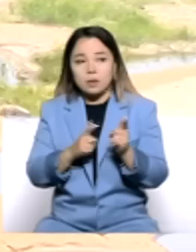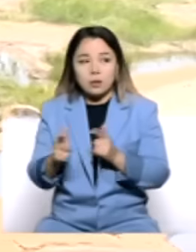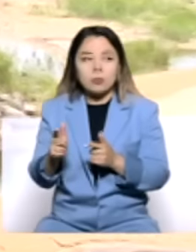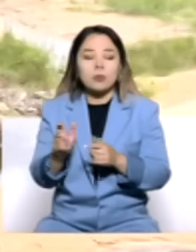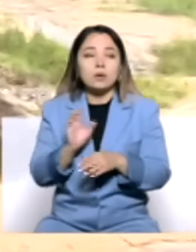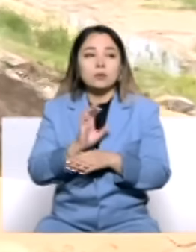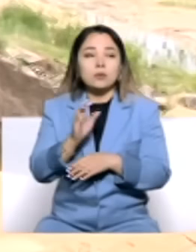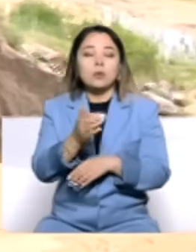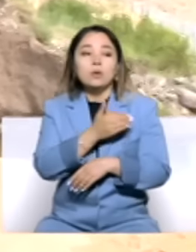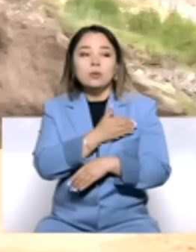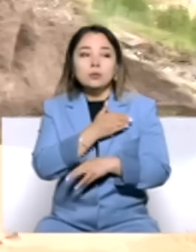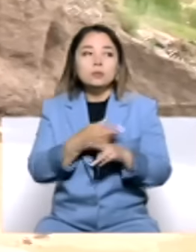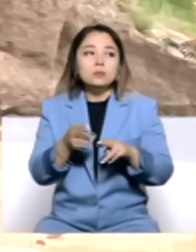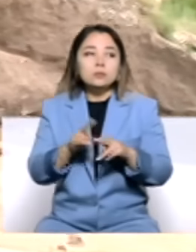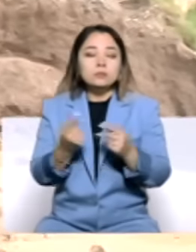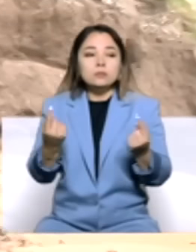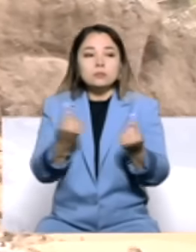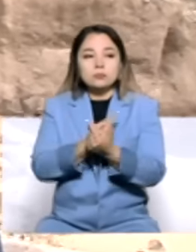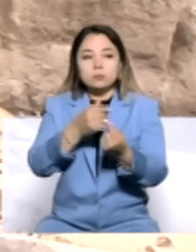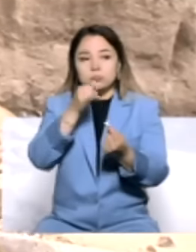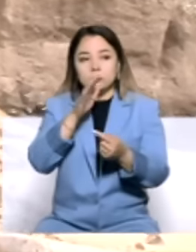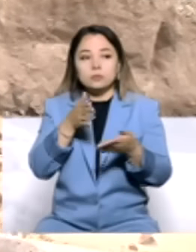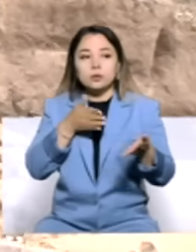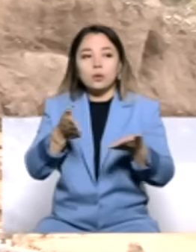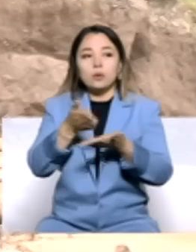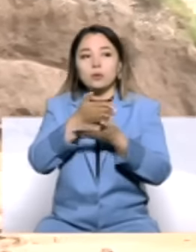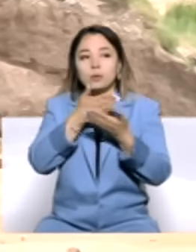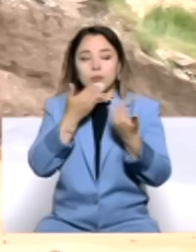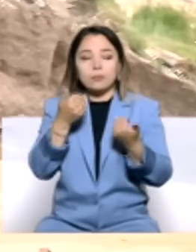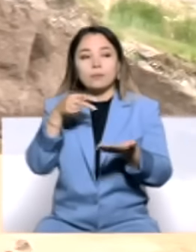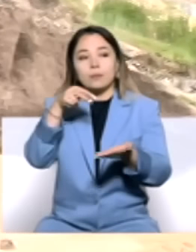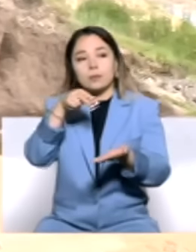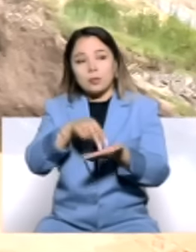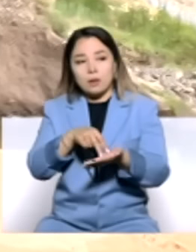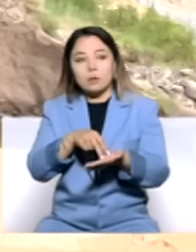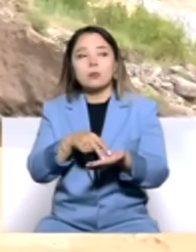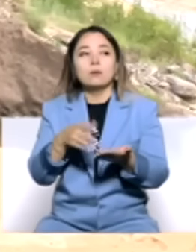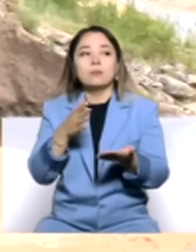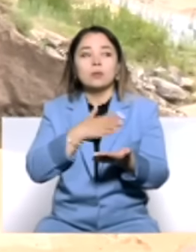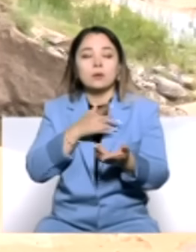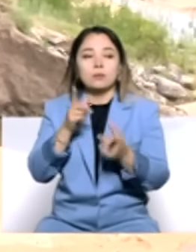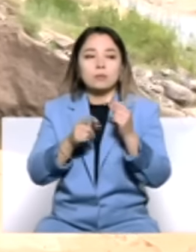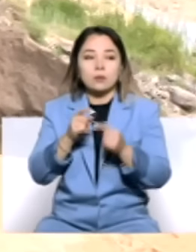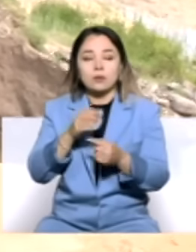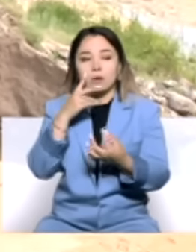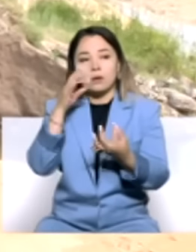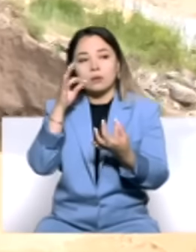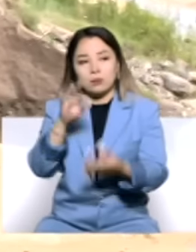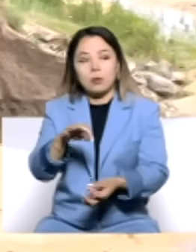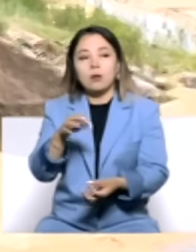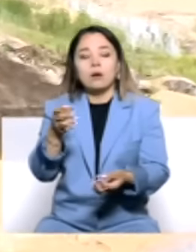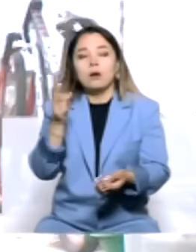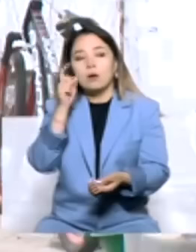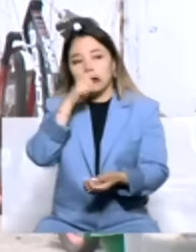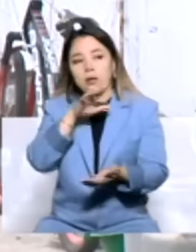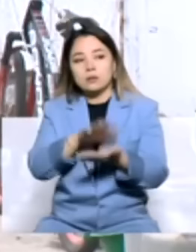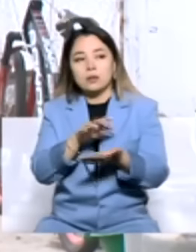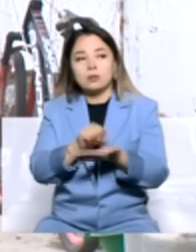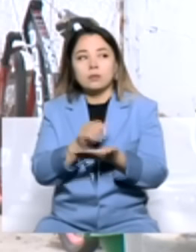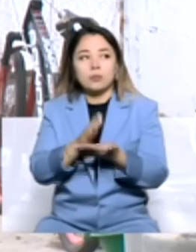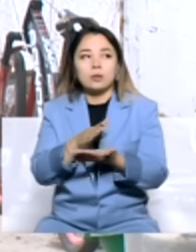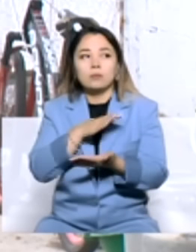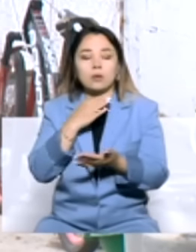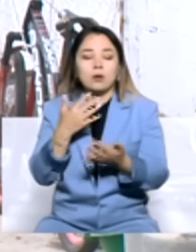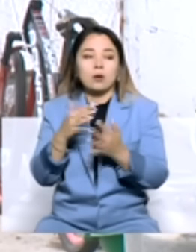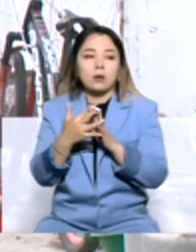қойып өткіземіз десек, олар өте алмадық, жолдарың жоқ деп, олар тұрады. Сосын біздің сүтіміз талай рет ашып кетті. Негіз